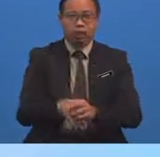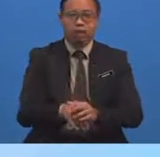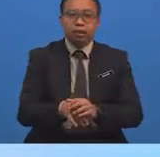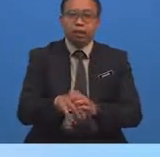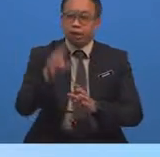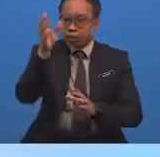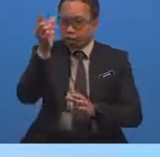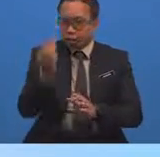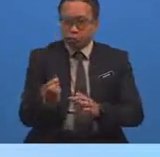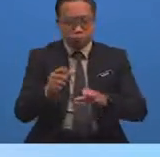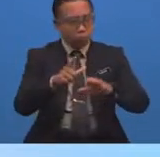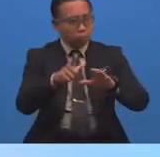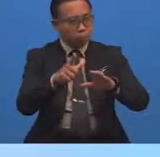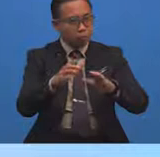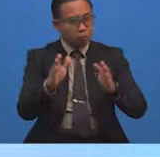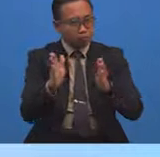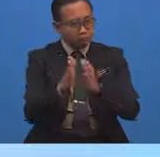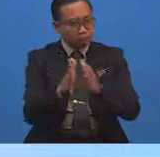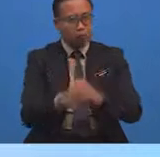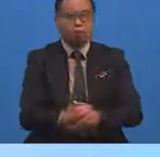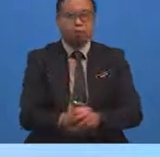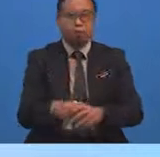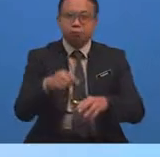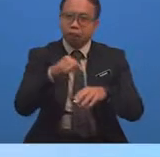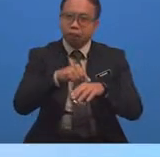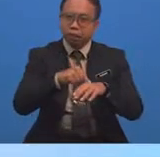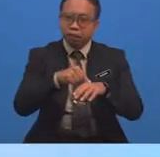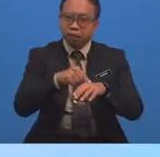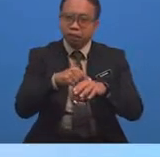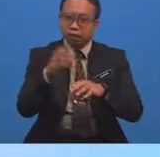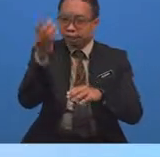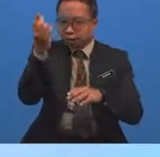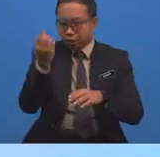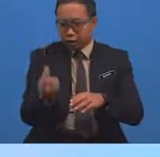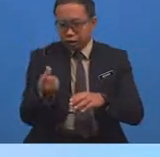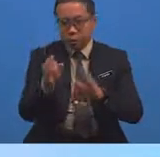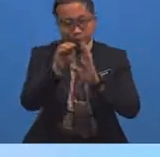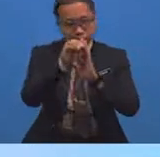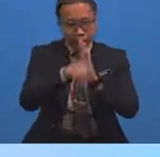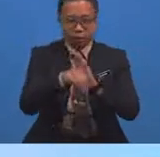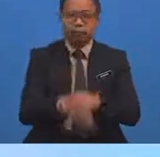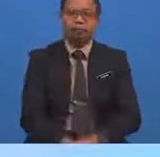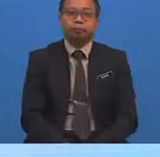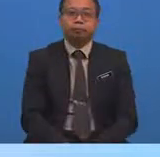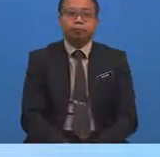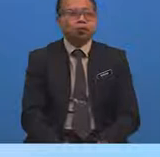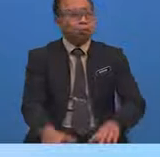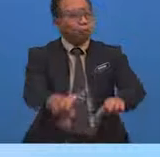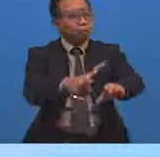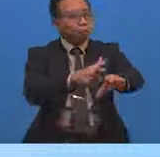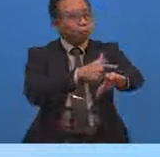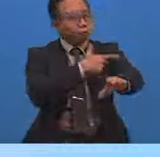pendek ini pula ialah jarum menit jarum ini lebih